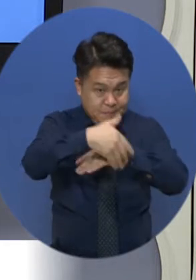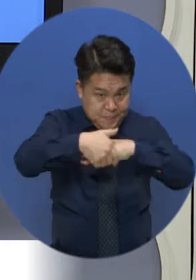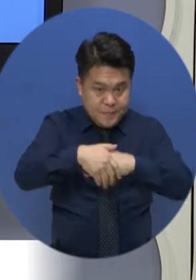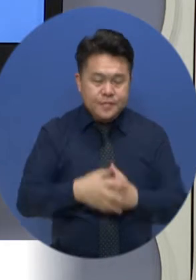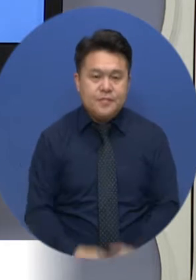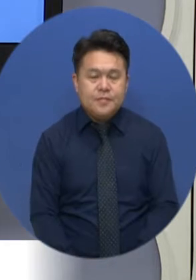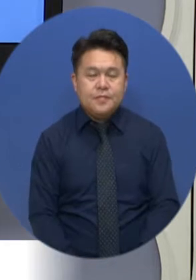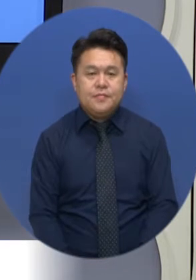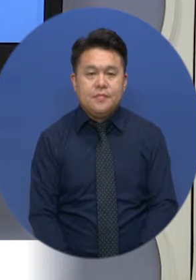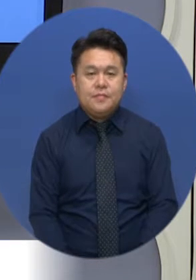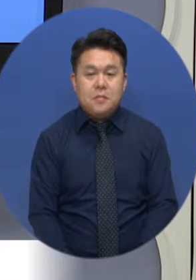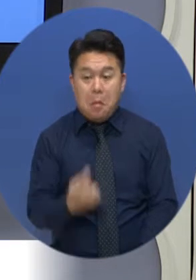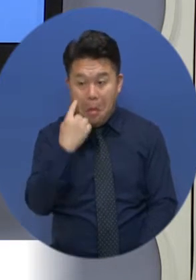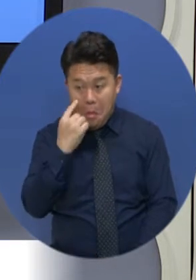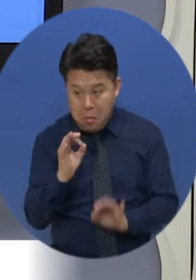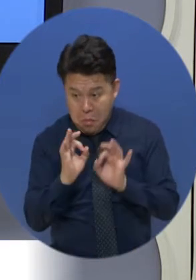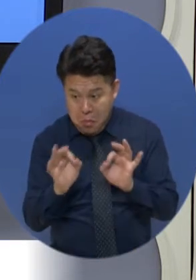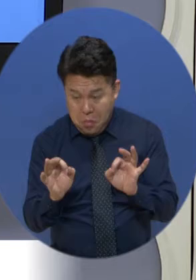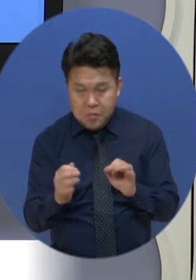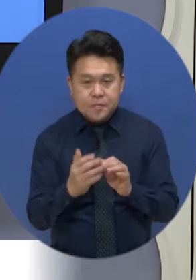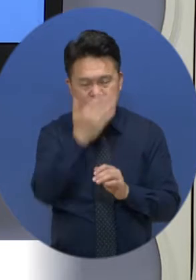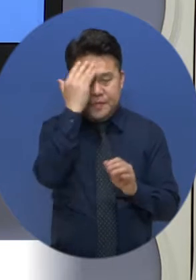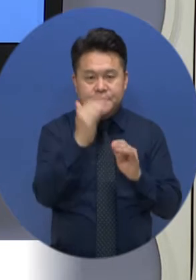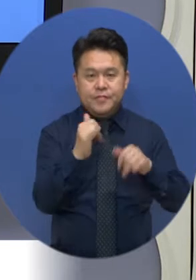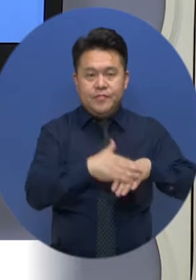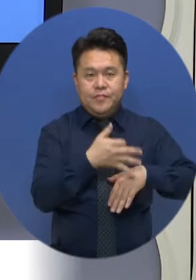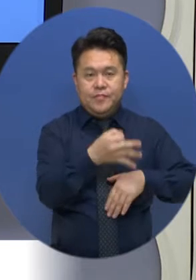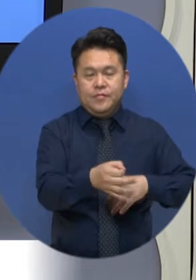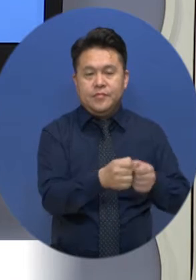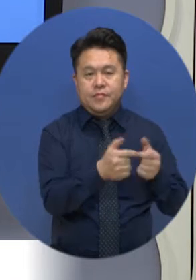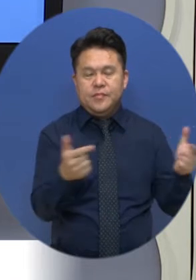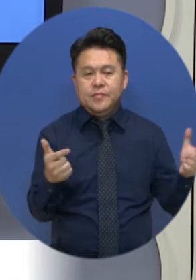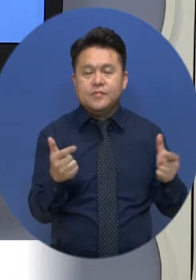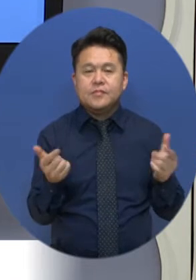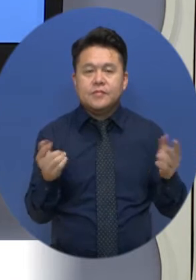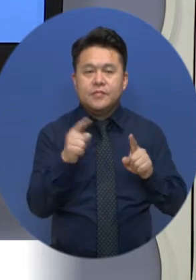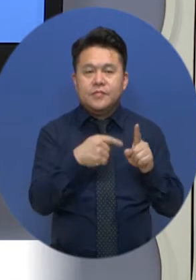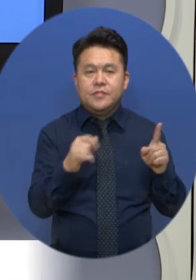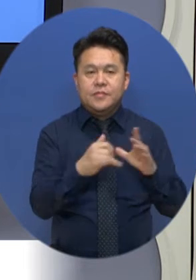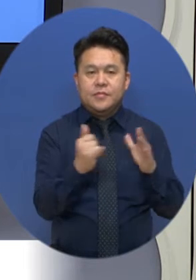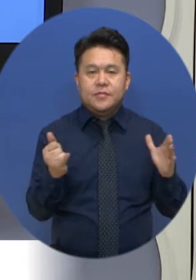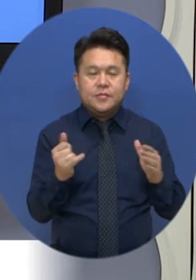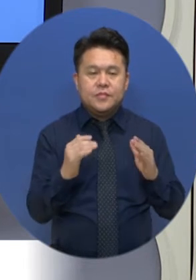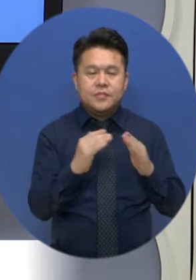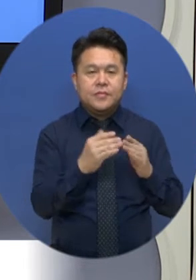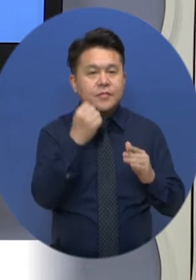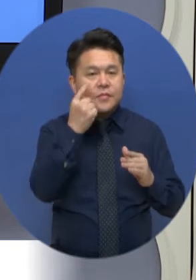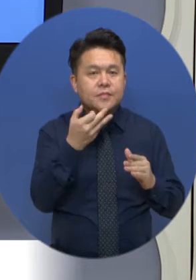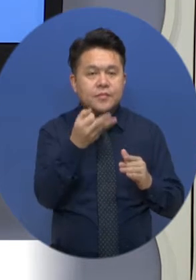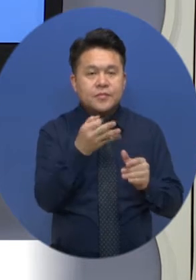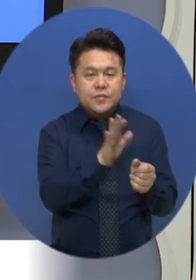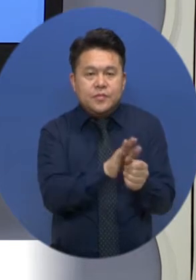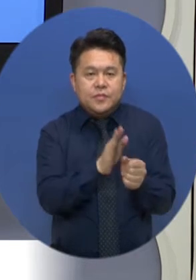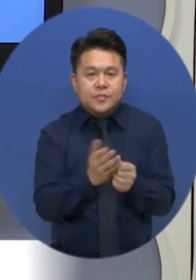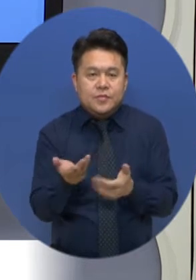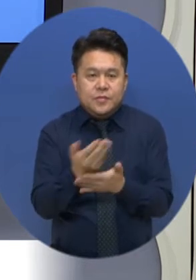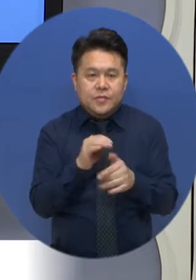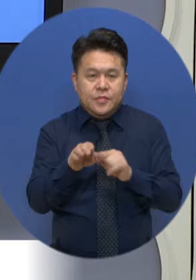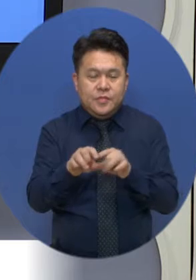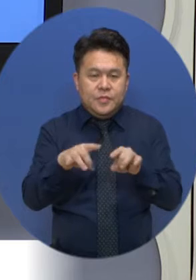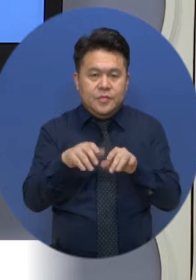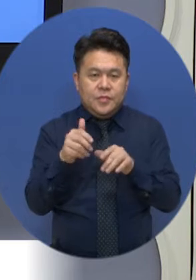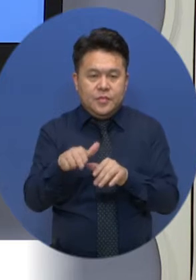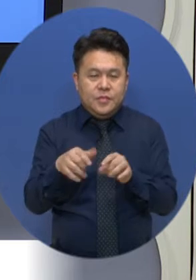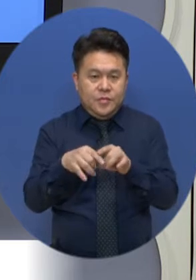이다 눈에 띄는 사업으로는 청년 수당 확대와 청년 1인 가고 월 3 지원 나눔카 전기차